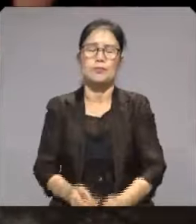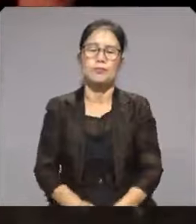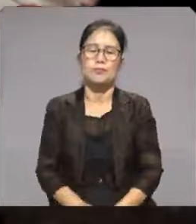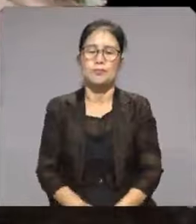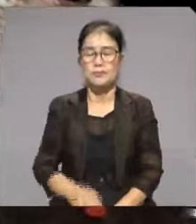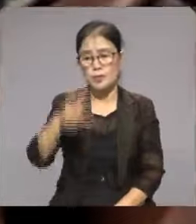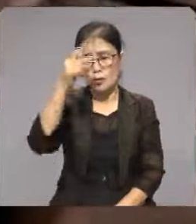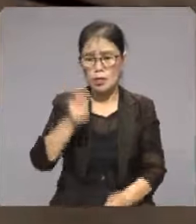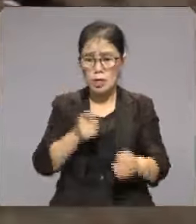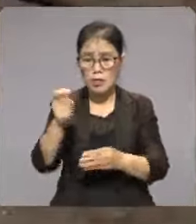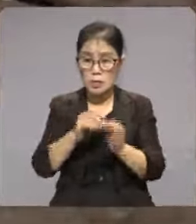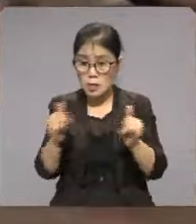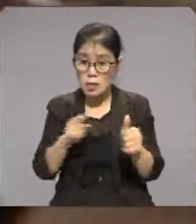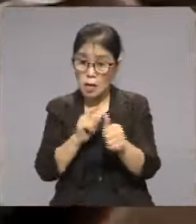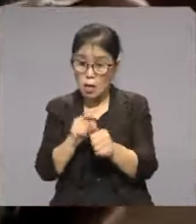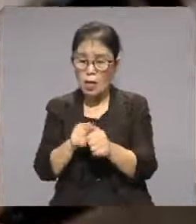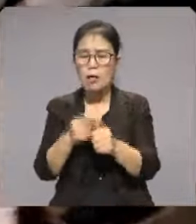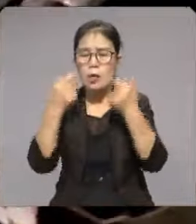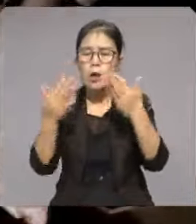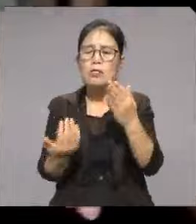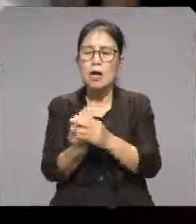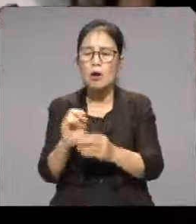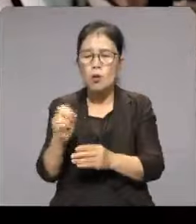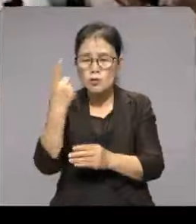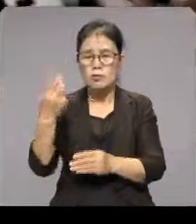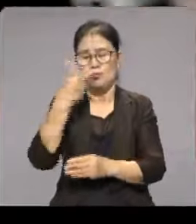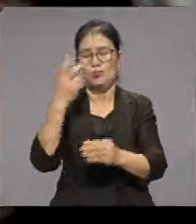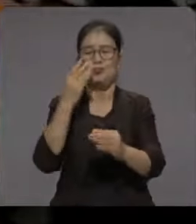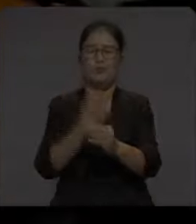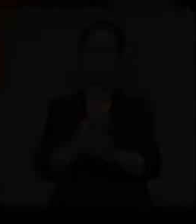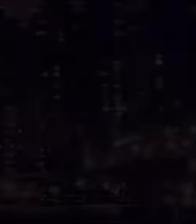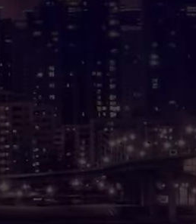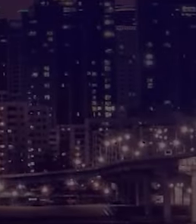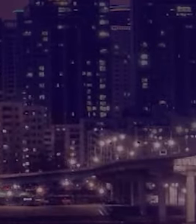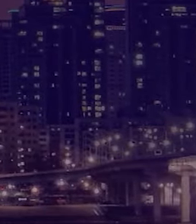경찰은 택시기사 등을 상대로 정확한 사고 원인을 조사 중입니다.